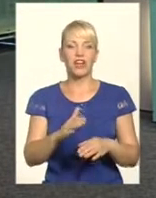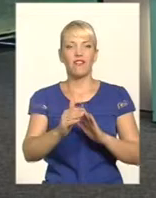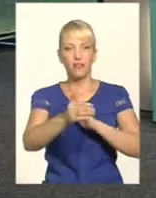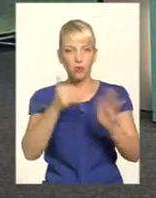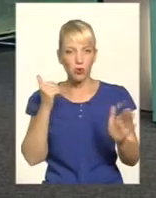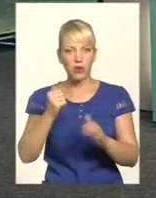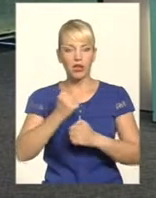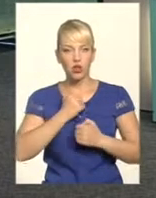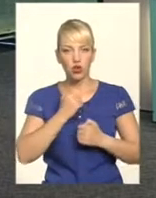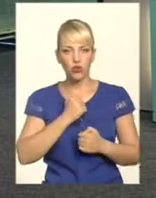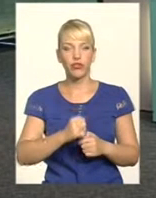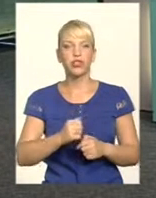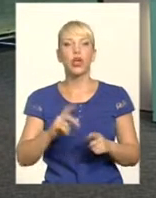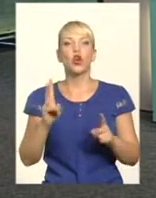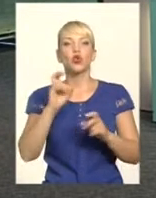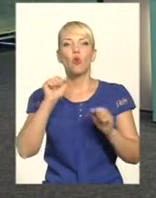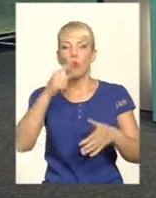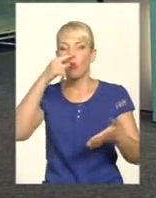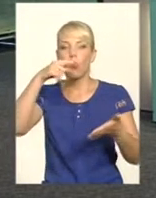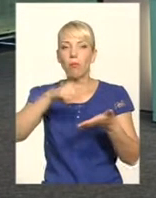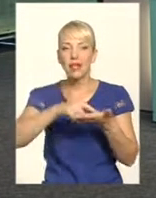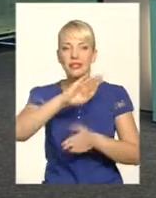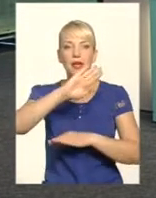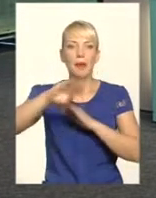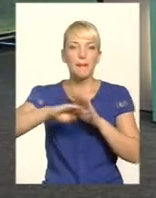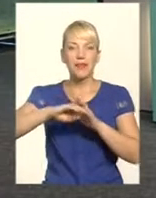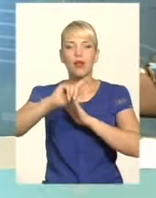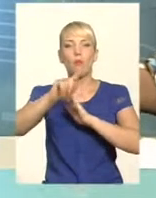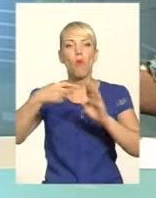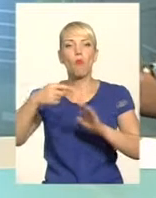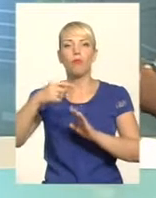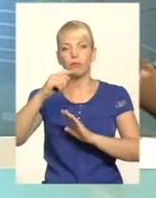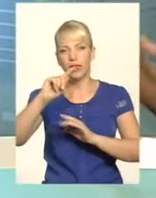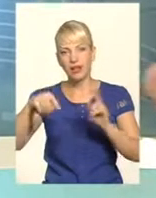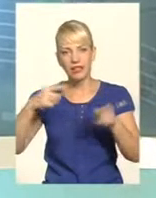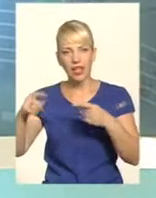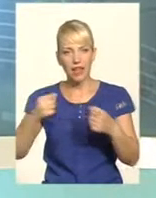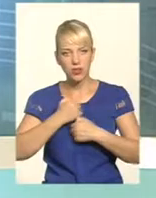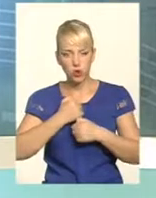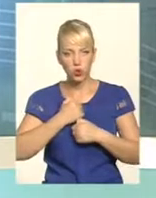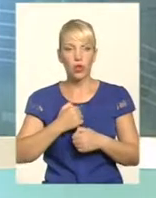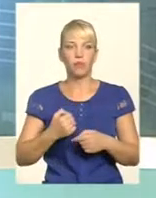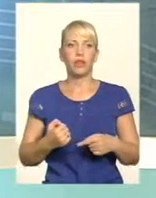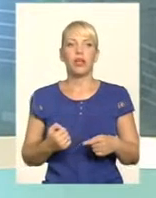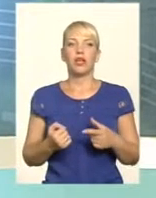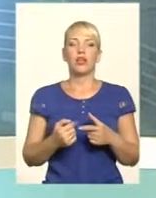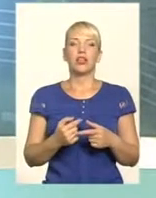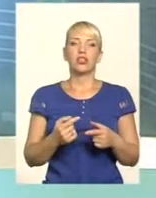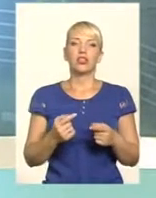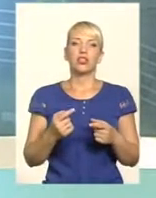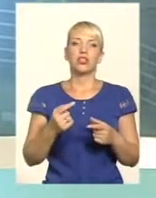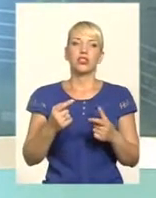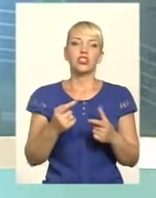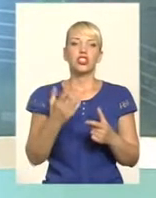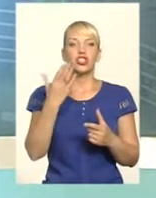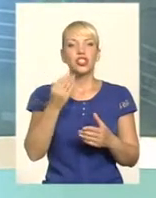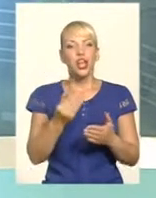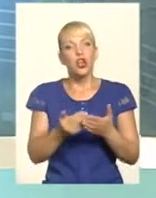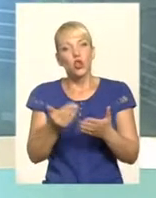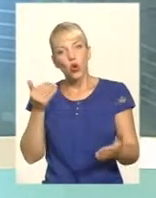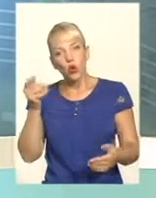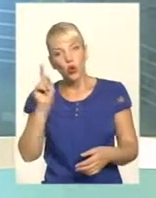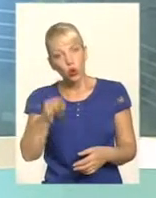під мобілізацію. Коли? Чи вже має бути та психологічна допомога надаватися ще до того, як людина, чоловік